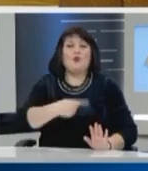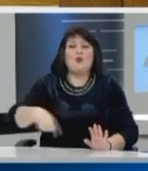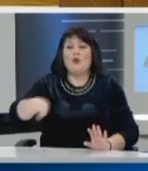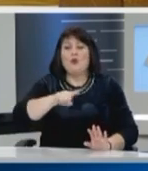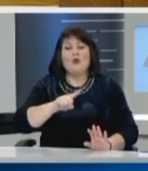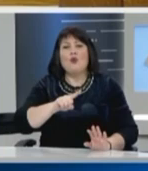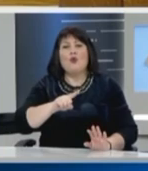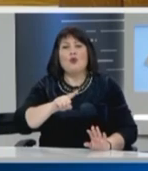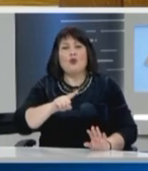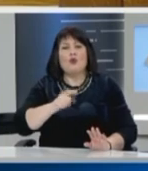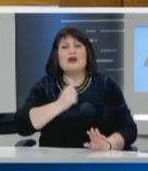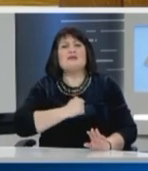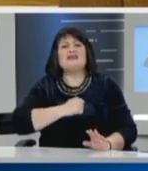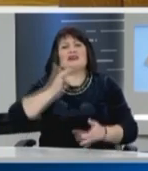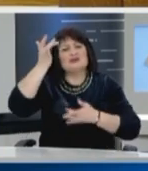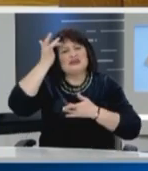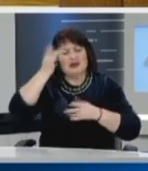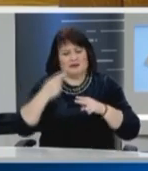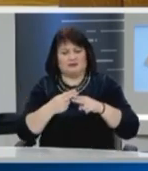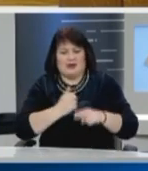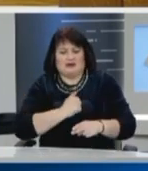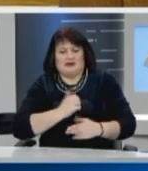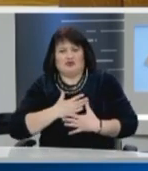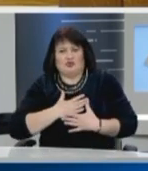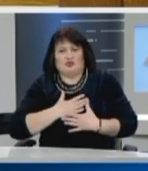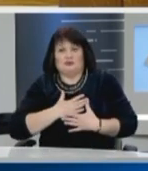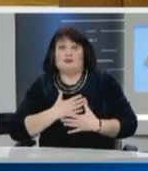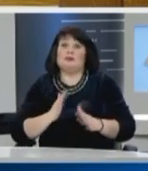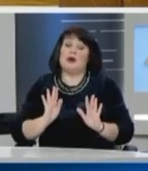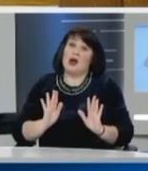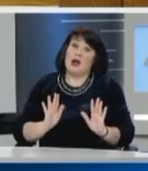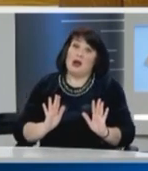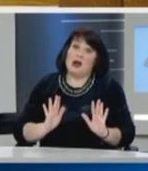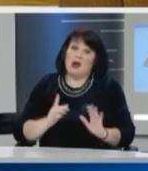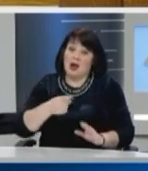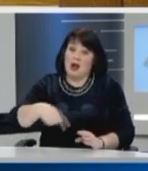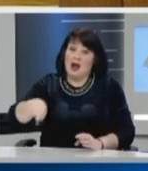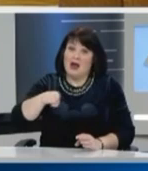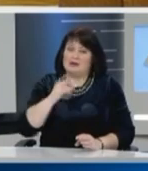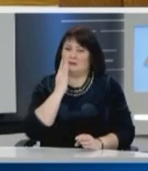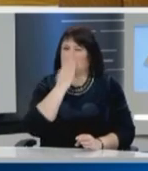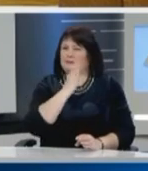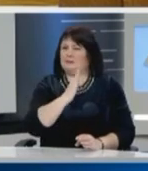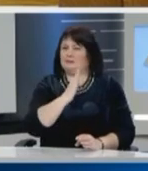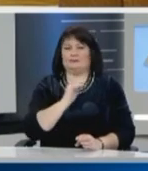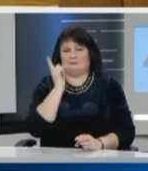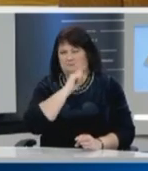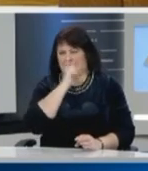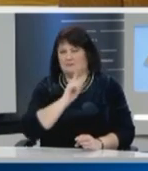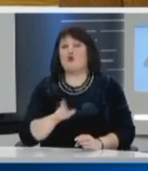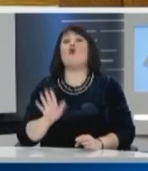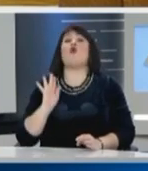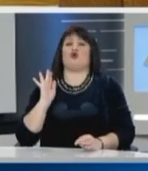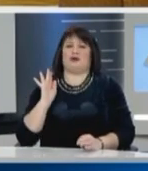Όλους εκείνους που έχουν θέση αρχής και θέση συνείδησης. Όχι όμως όσους προσποιούνται.